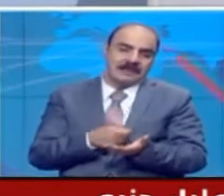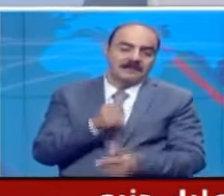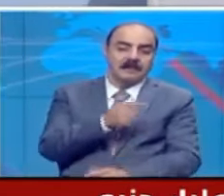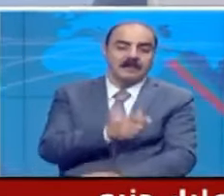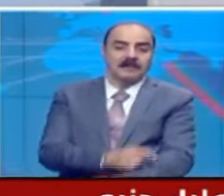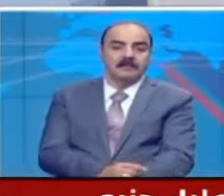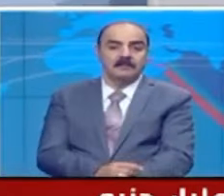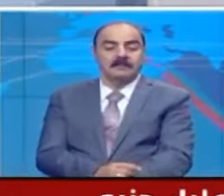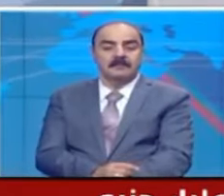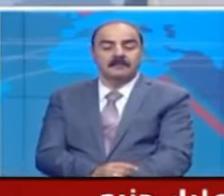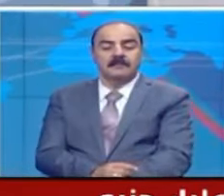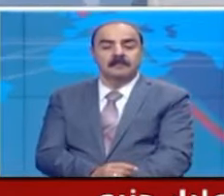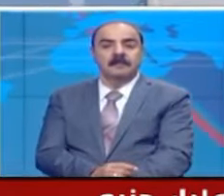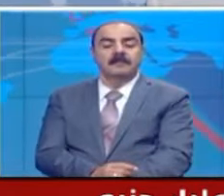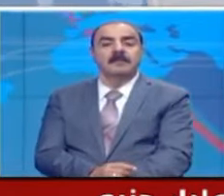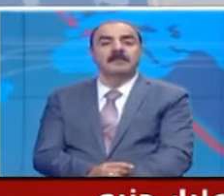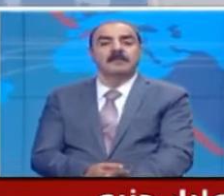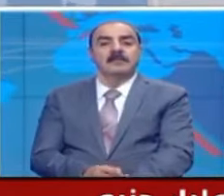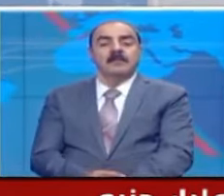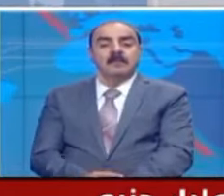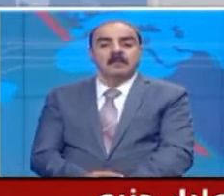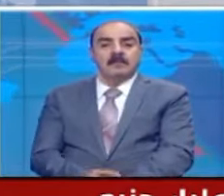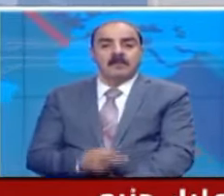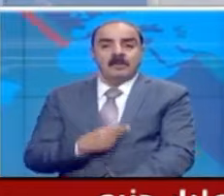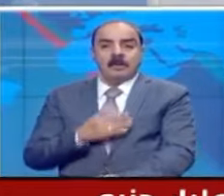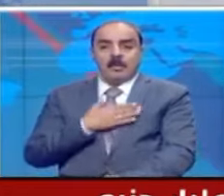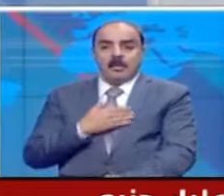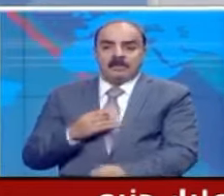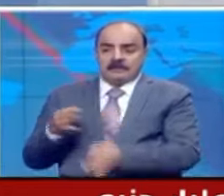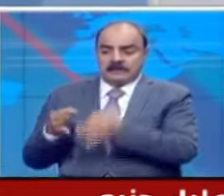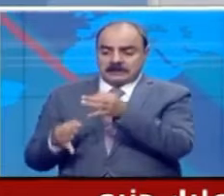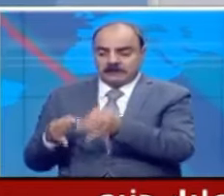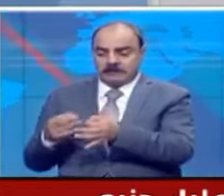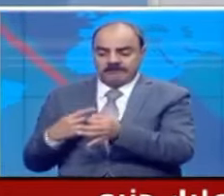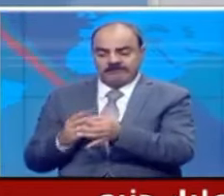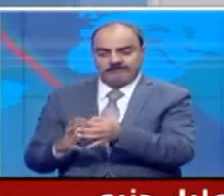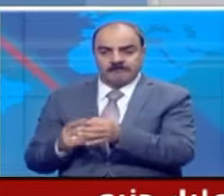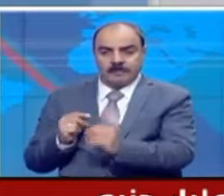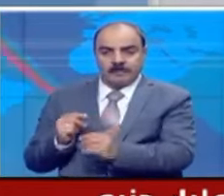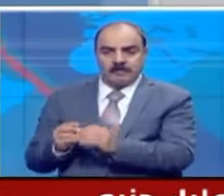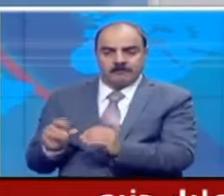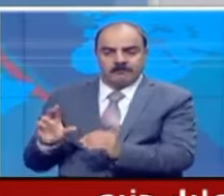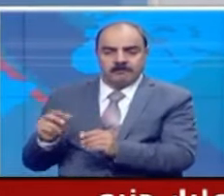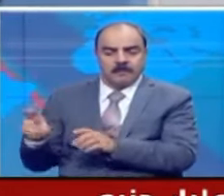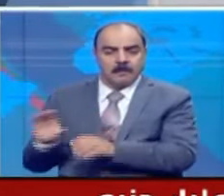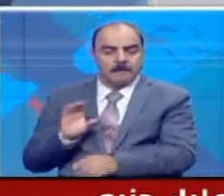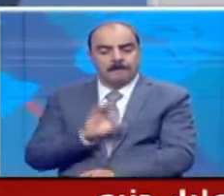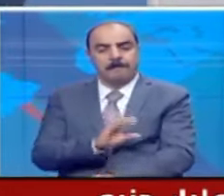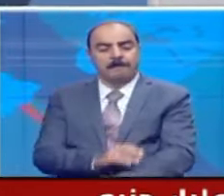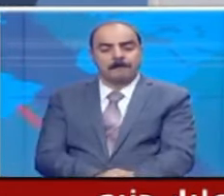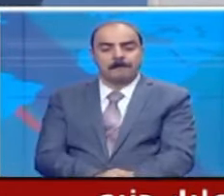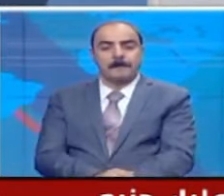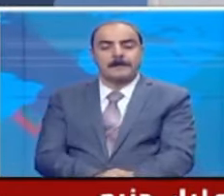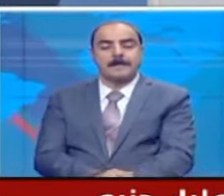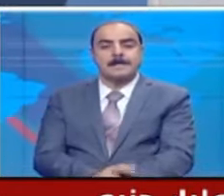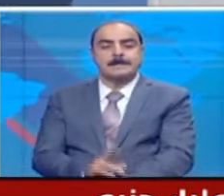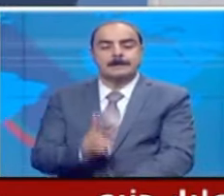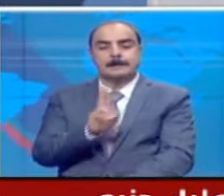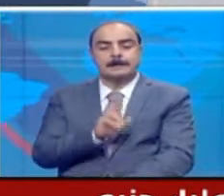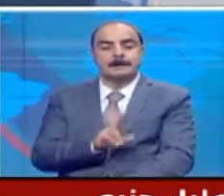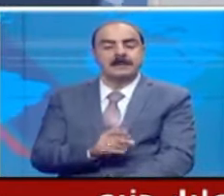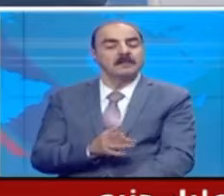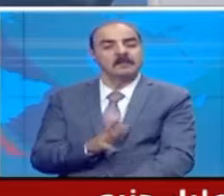هنا تتجاوب معاه وفق المقدرات المالية الخاصة بها ووفق قدراتها الاقتصادية. نعم، إذا عندما